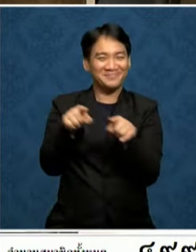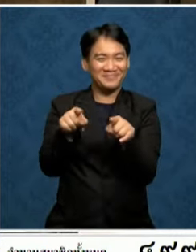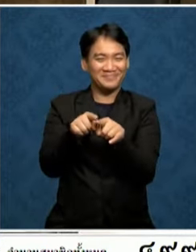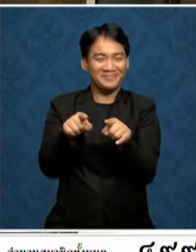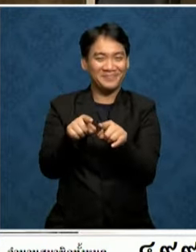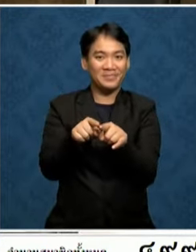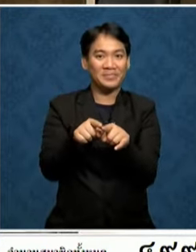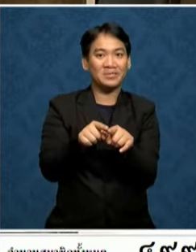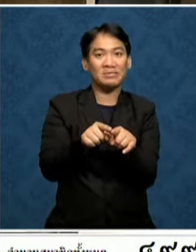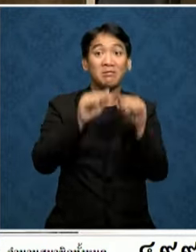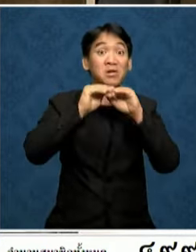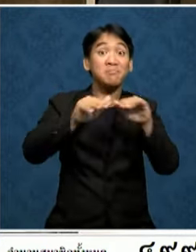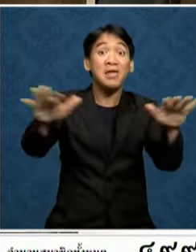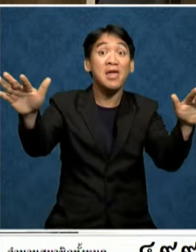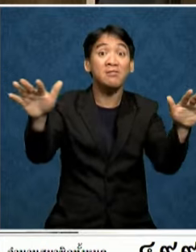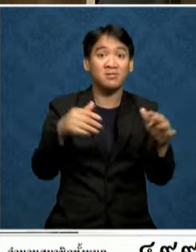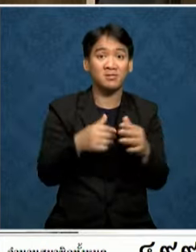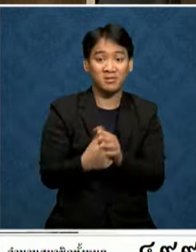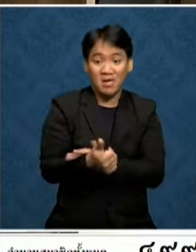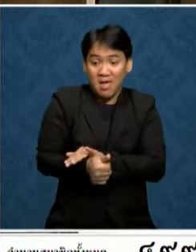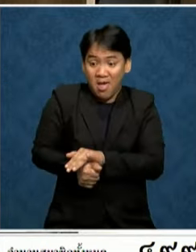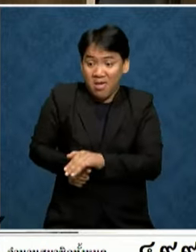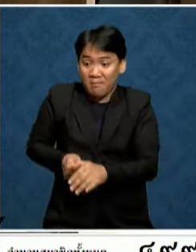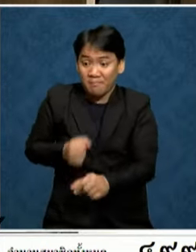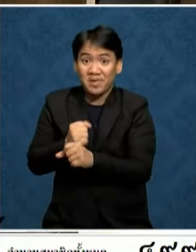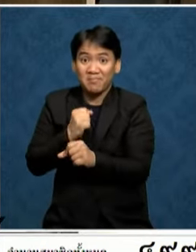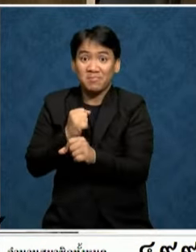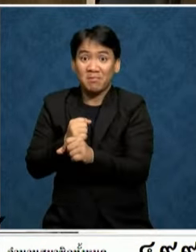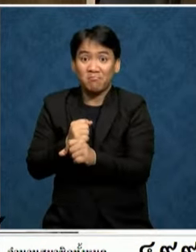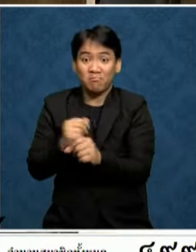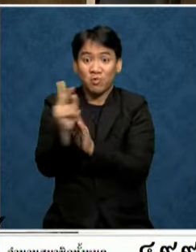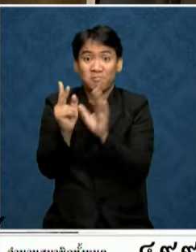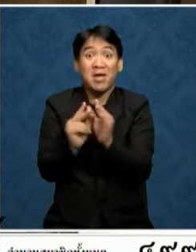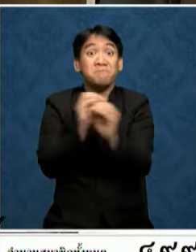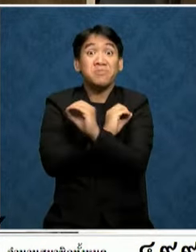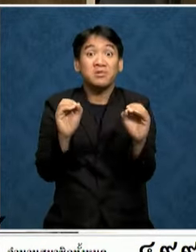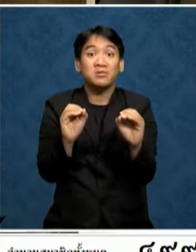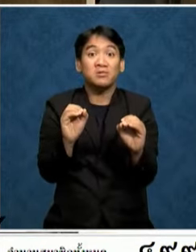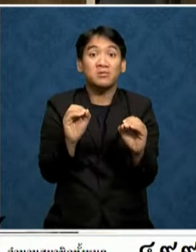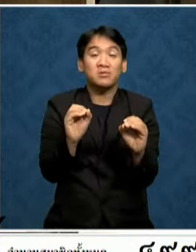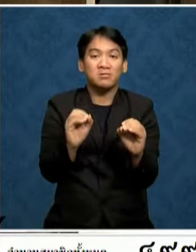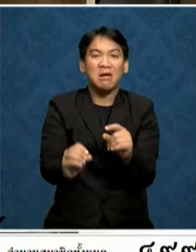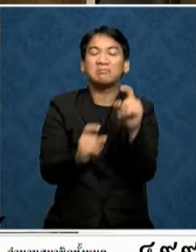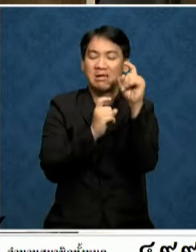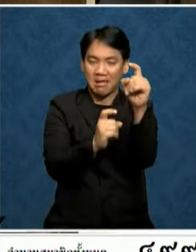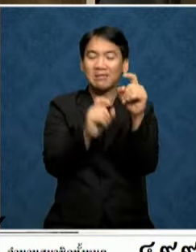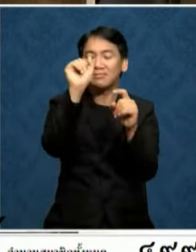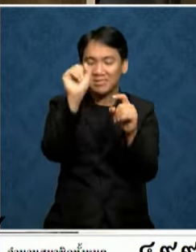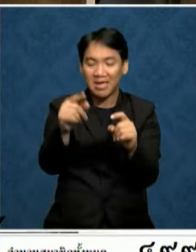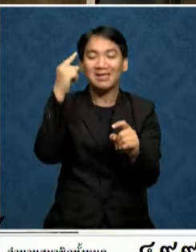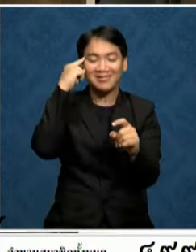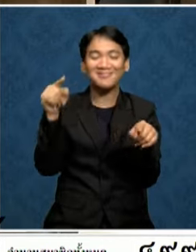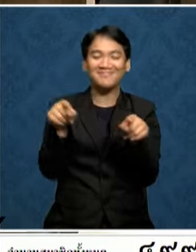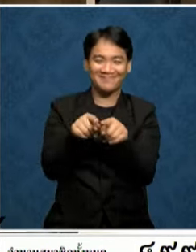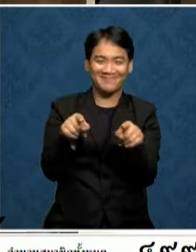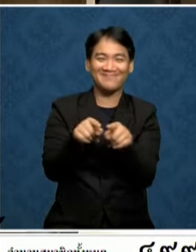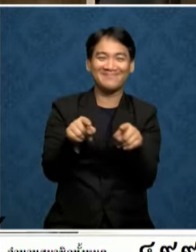มันเลยปล่อยให้มันอยู่ใต้ดินโดยที่ไม่ควบคุมเนื้อหาไม่ควบคุมอะไรเลยเนี่ยมันก็จะอันตรายมากกว่ากฎหมายของคุณท่าวิภพ